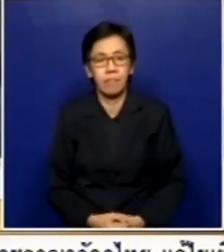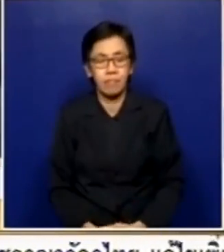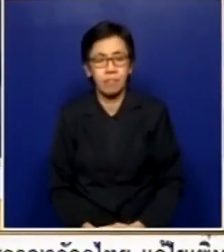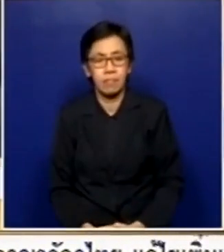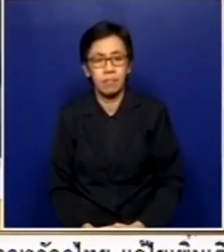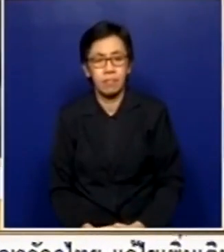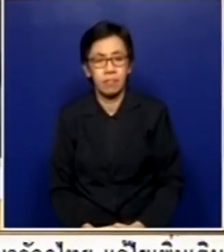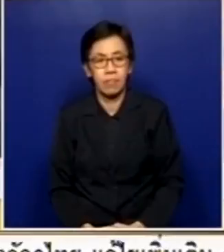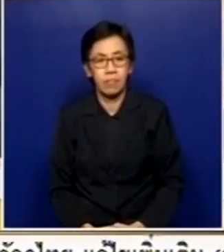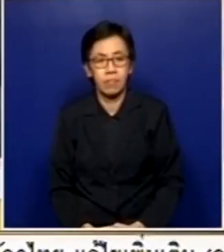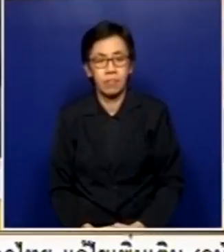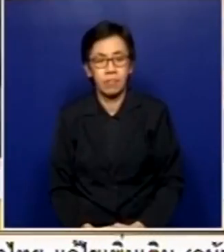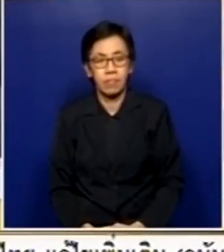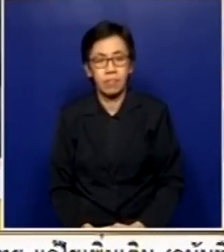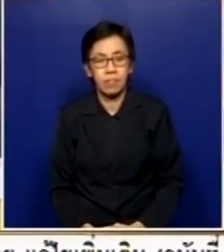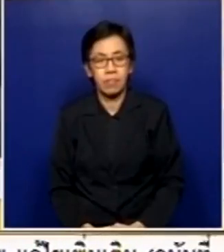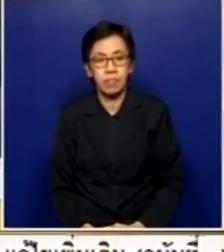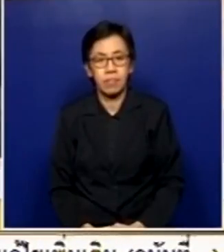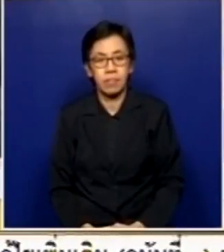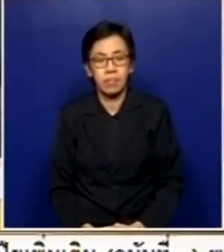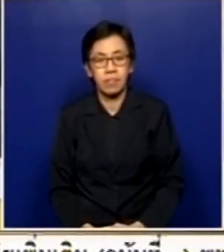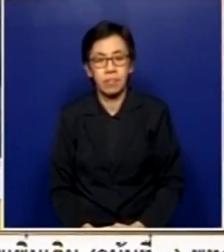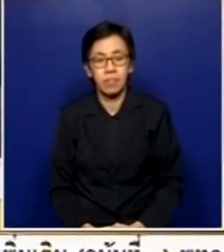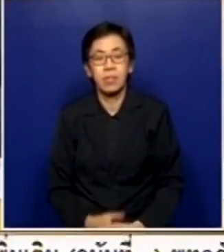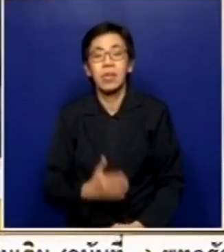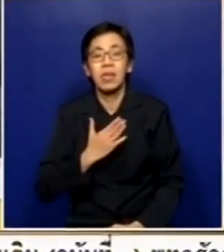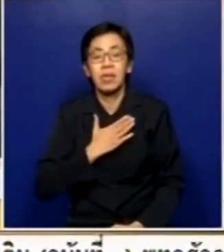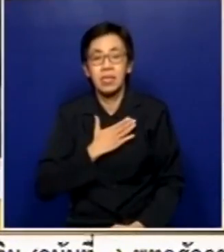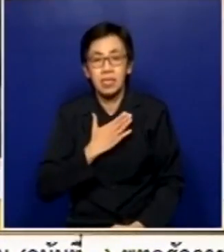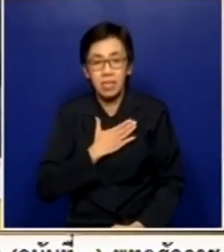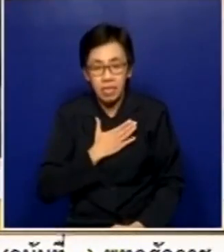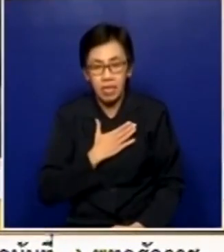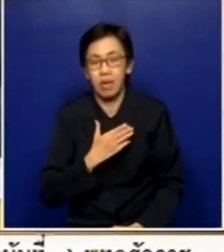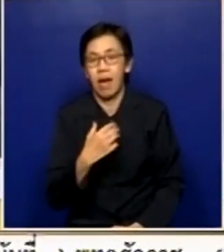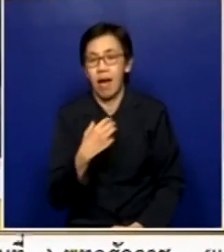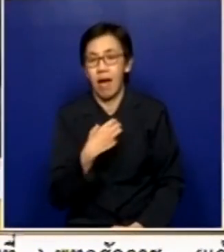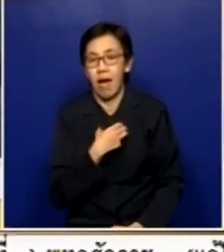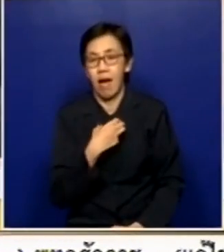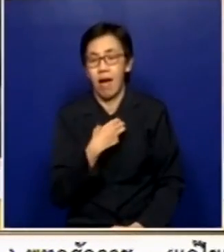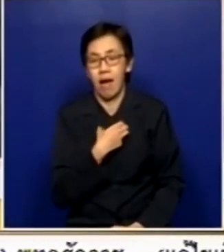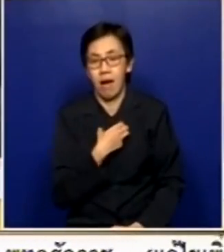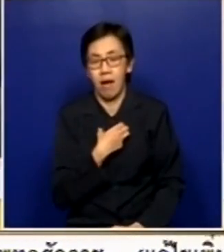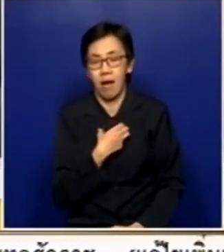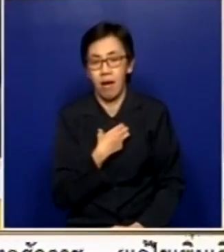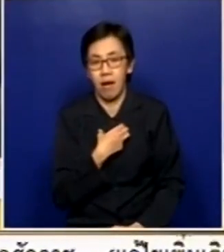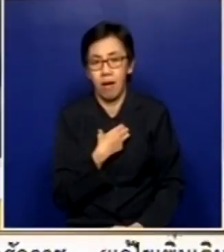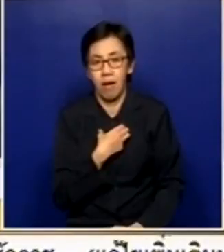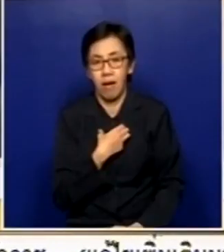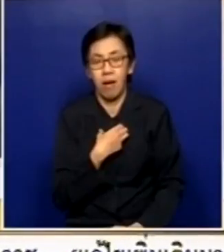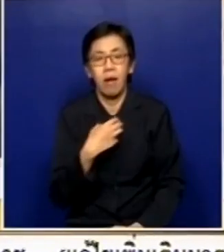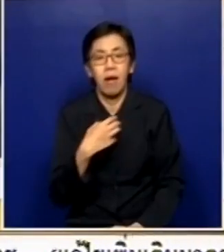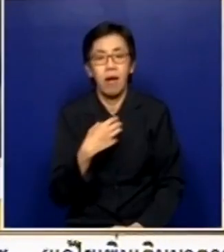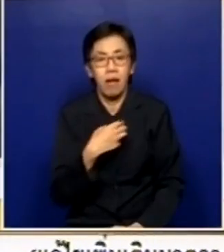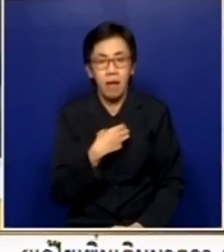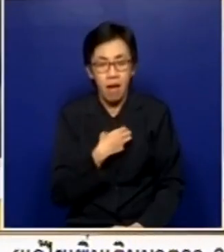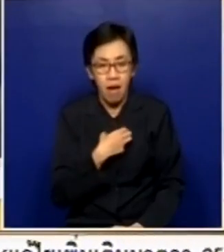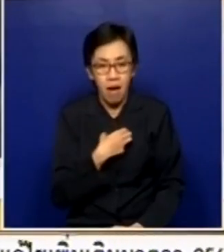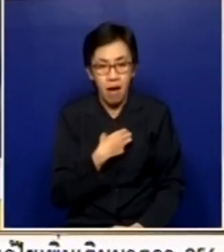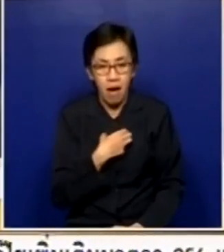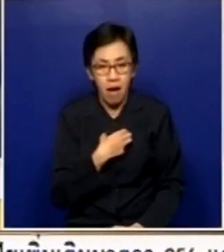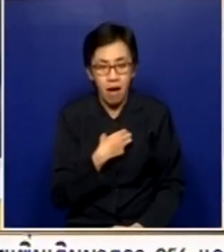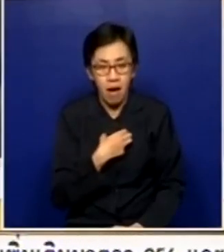ระหว่างนั้นเดี๋ยวต้องการให้มีการทอนเพชร